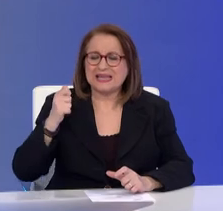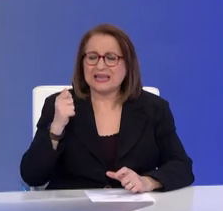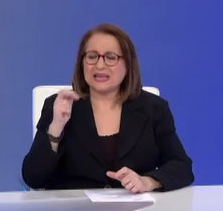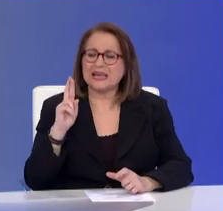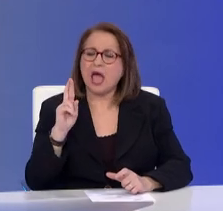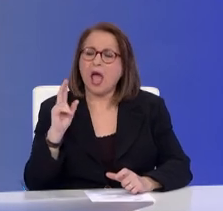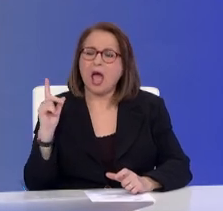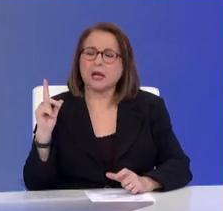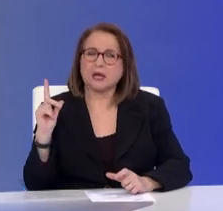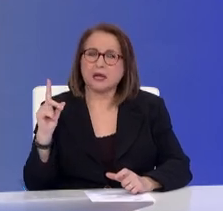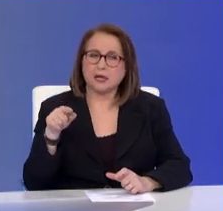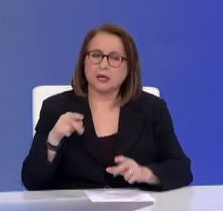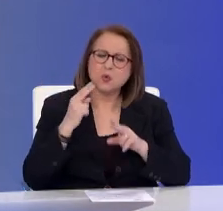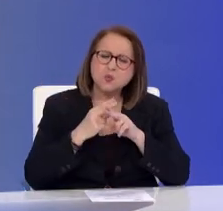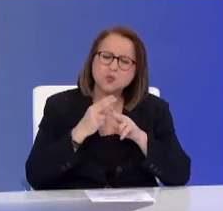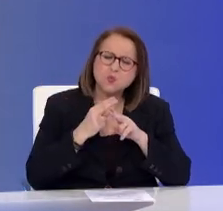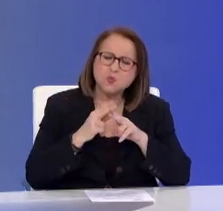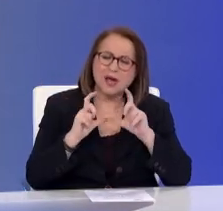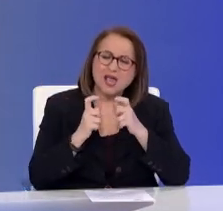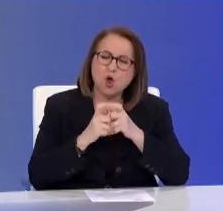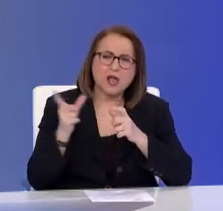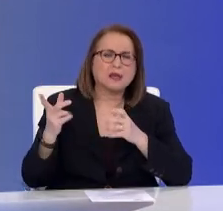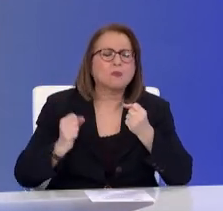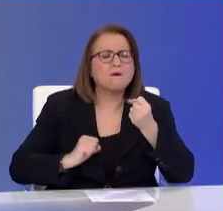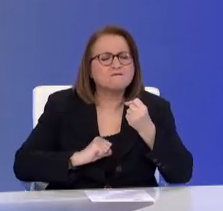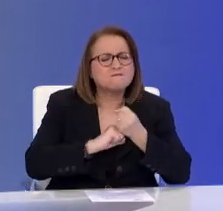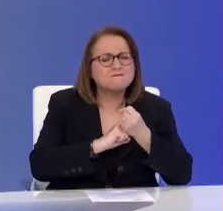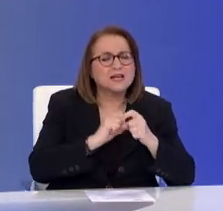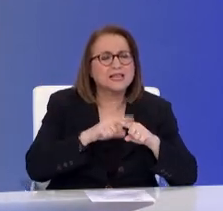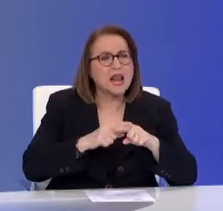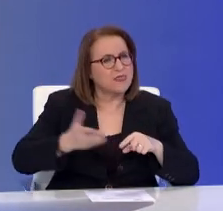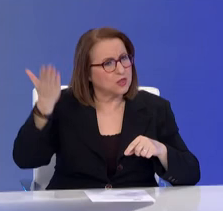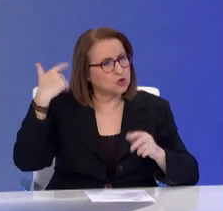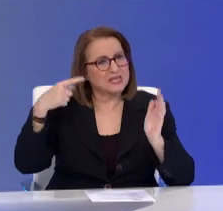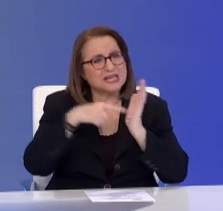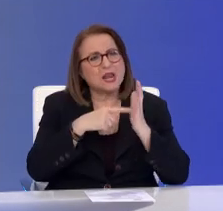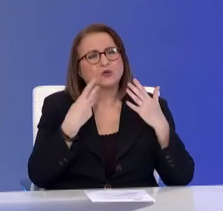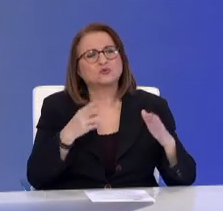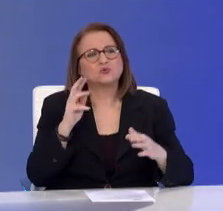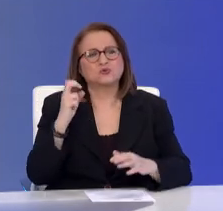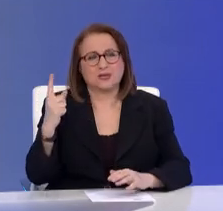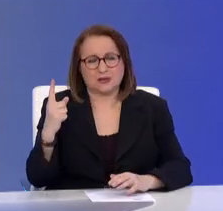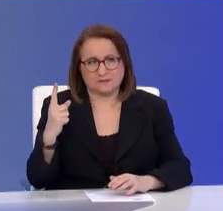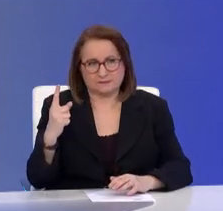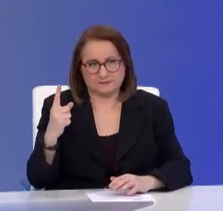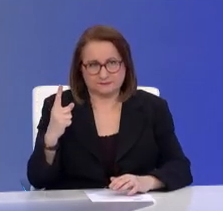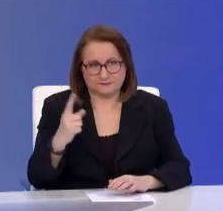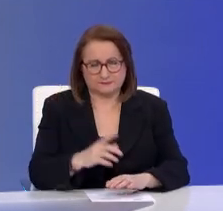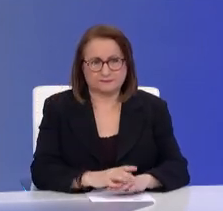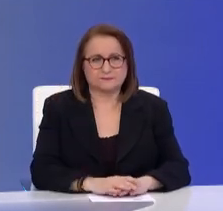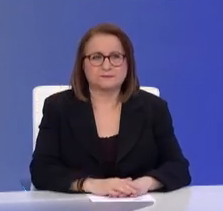them were not only pillarstones η οικογένεια